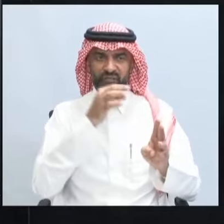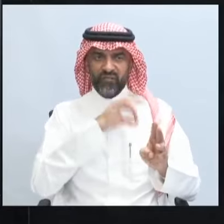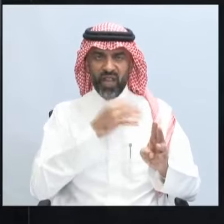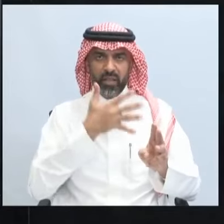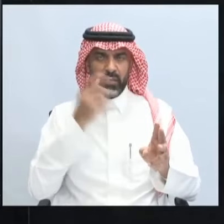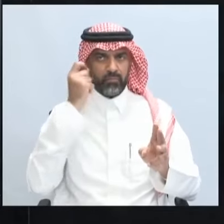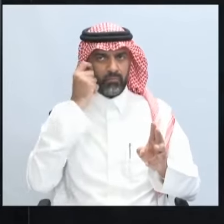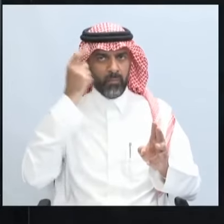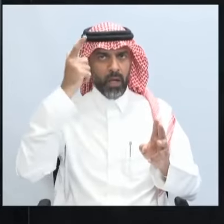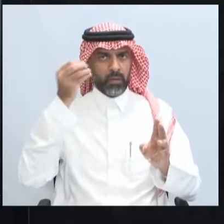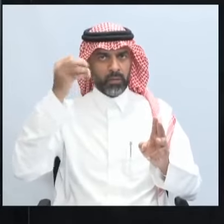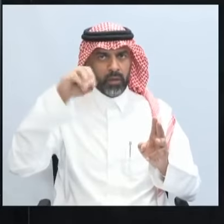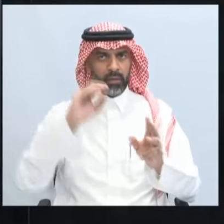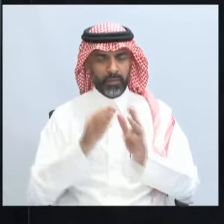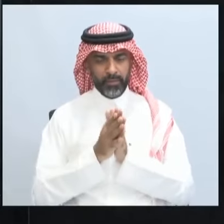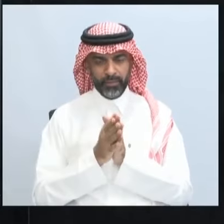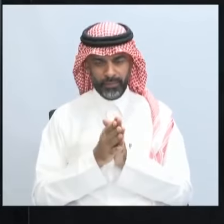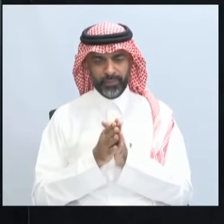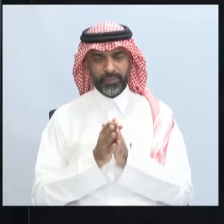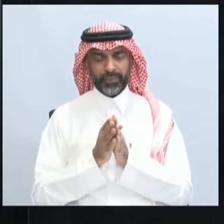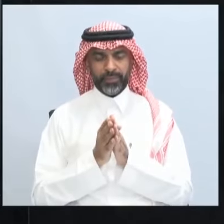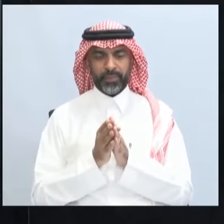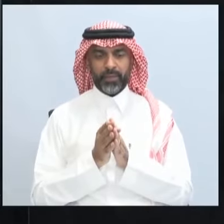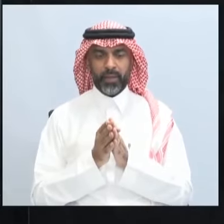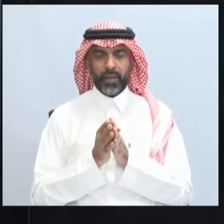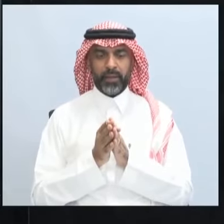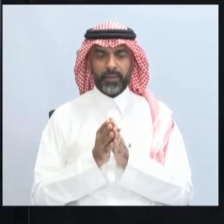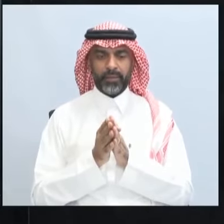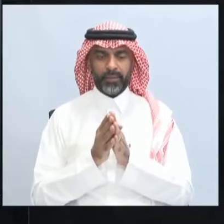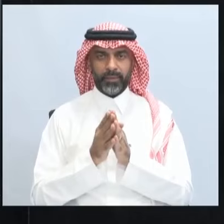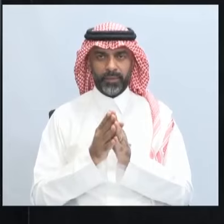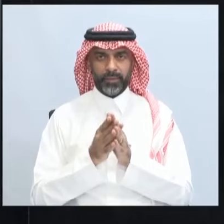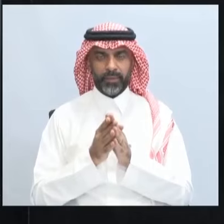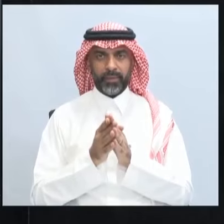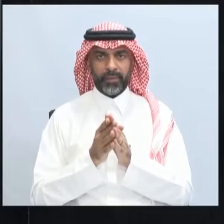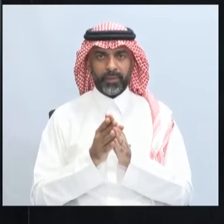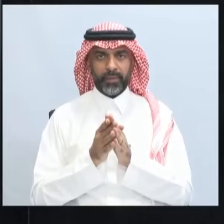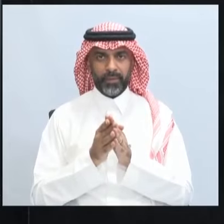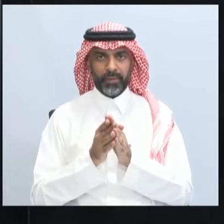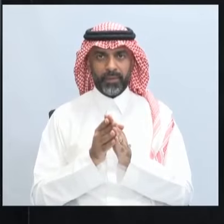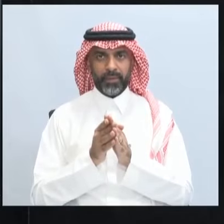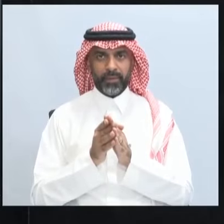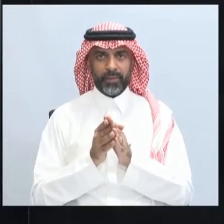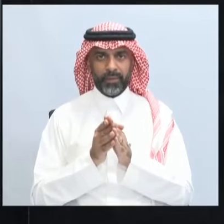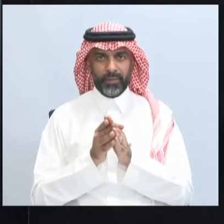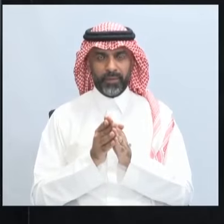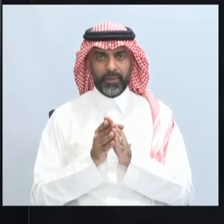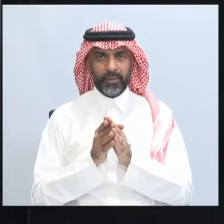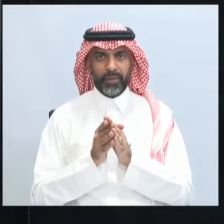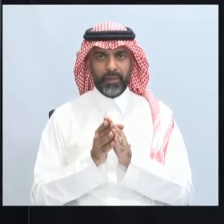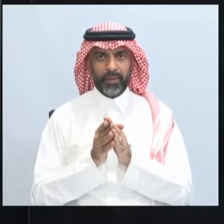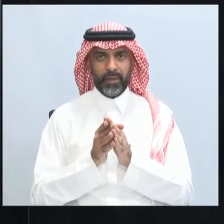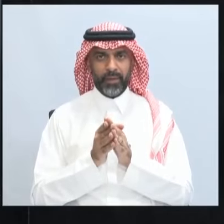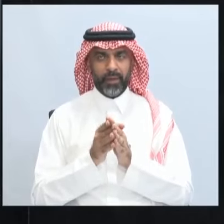باستثمار لهذه التقنيه ان نستفيد من هذه المواقع الموثوقه هذه المواقع التي التي تهيات لنا